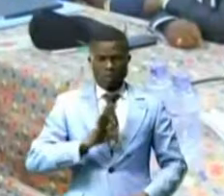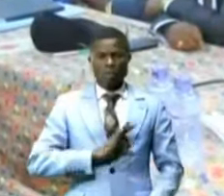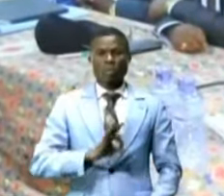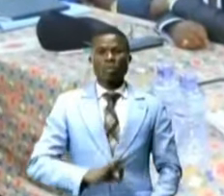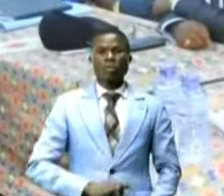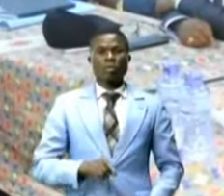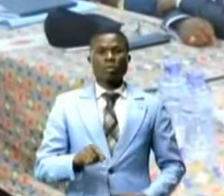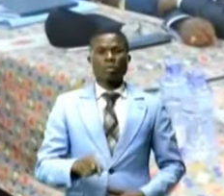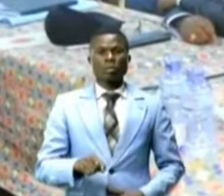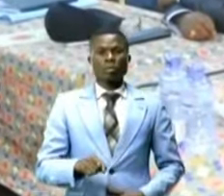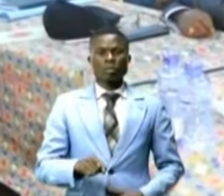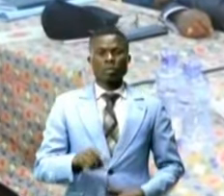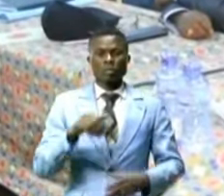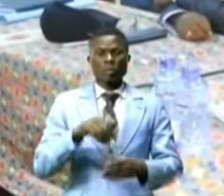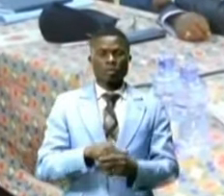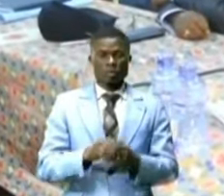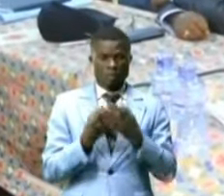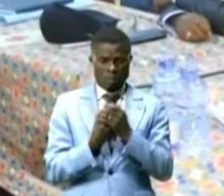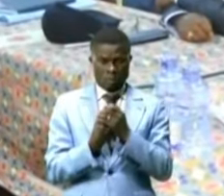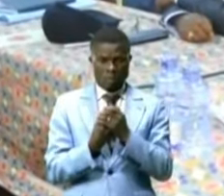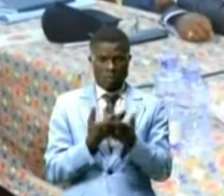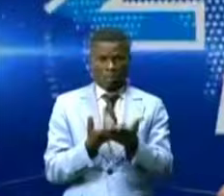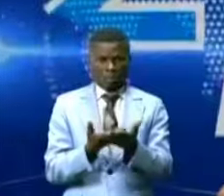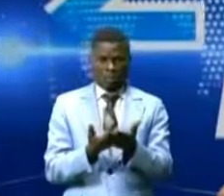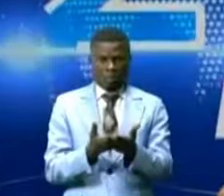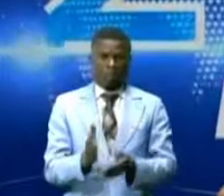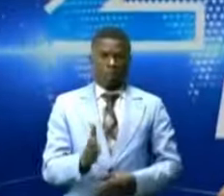Tshisekedi Tshilombo, dans les tout prochains jours.